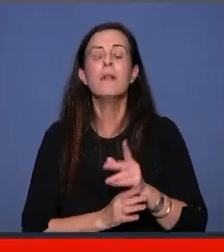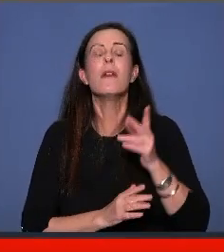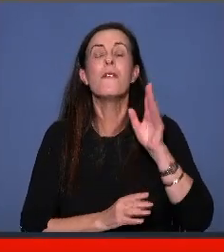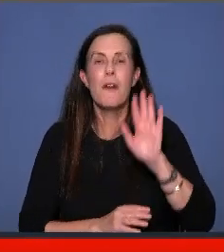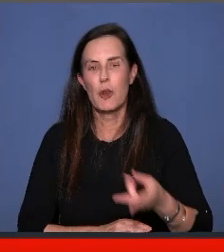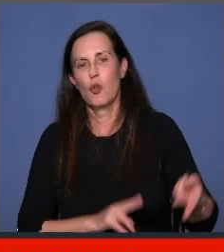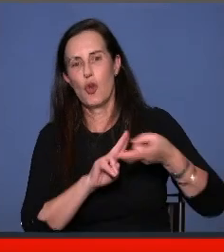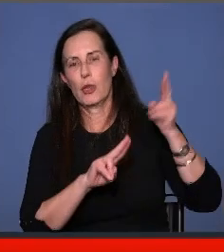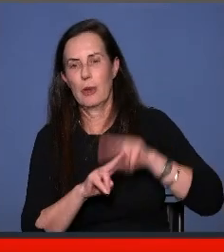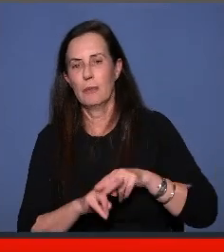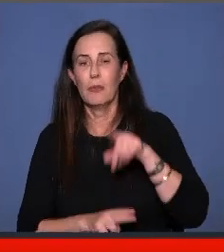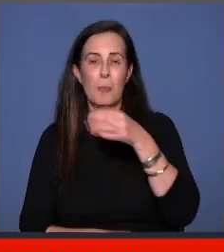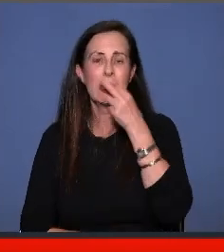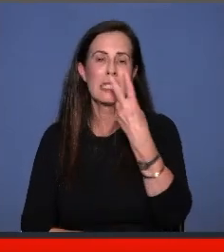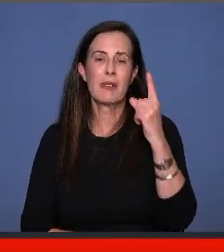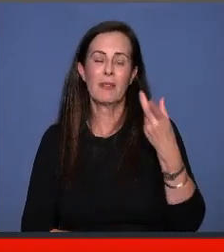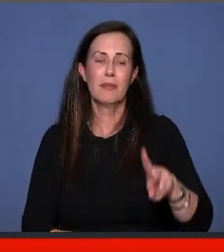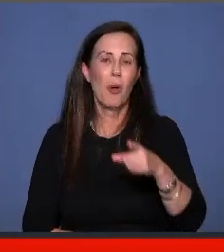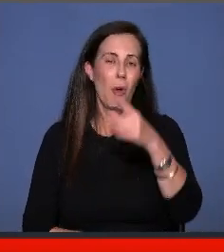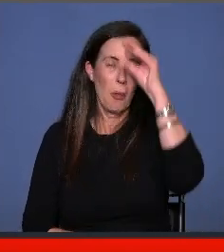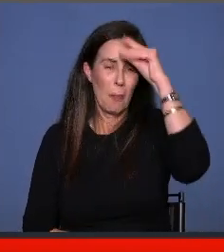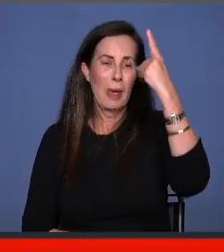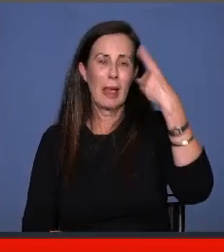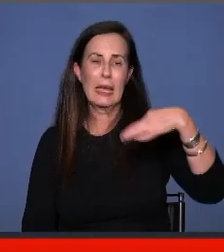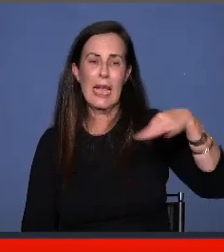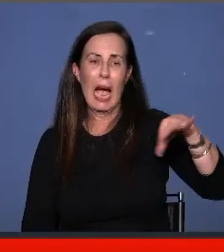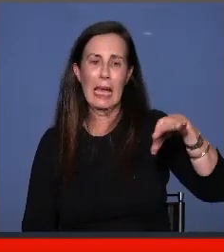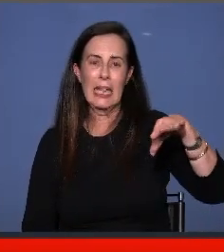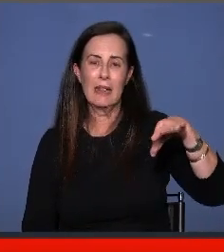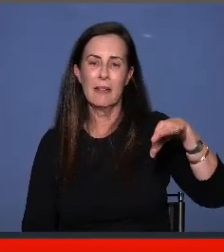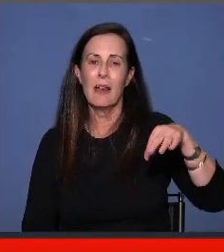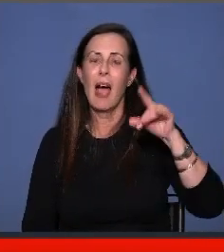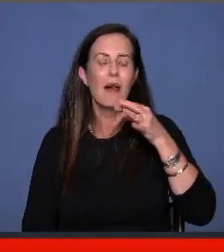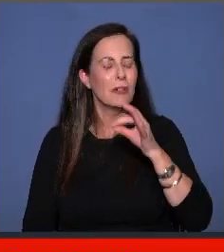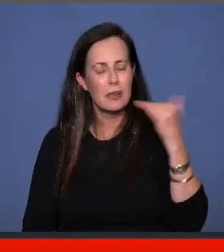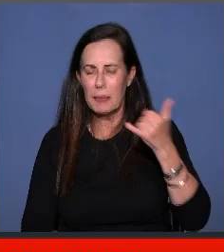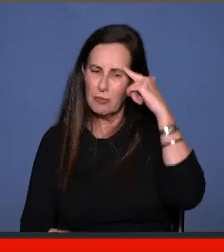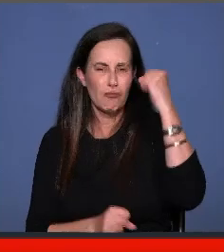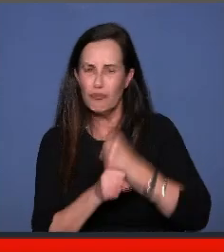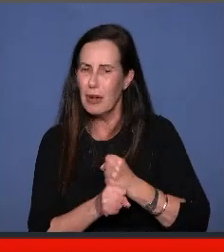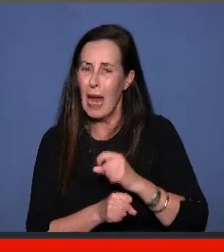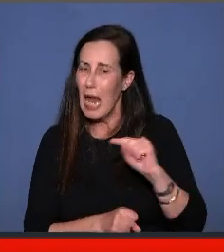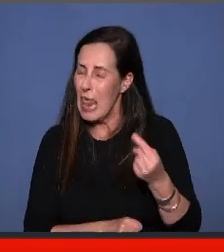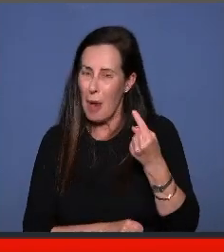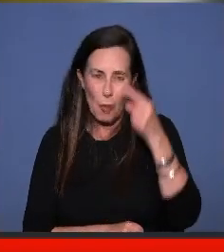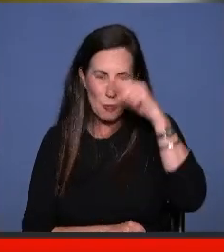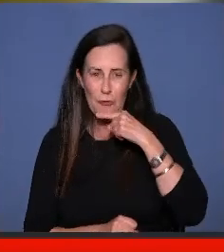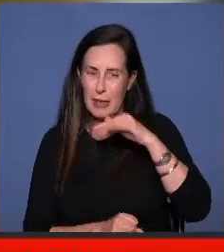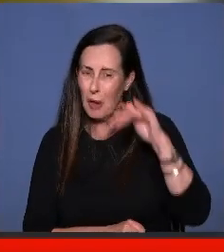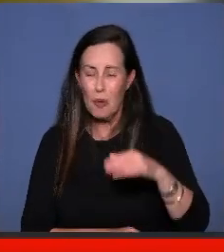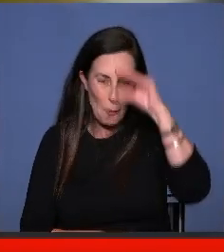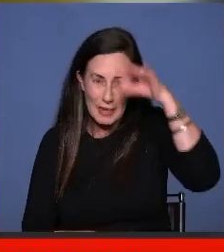לאופק. מירון בן 21 בנופלו, היה בן יחיד להוריו, אבל מגיל צעיר התעקש, למרות פרופיל נמוך והיותו בן